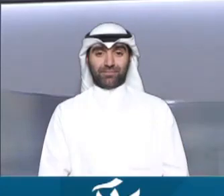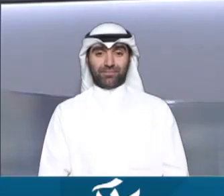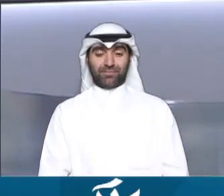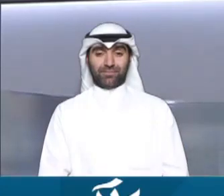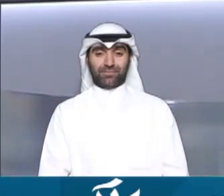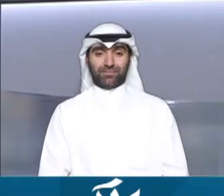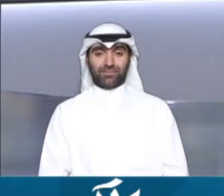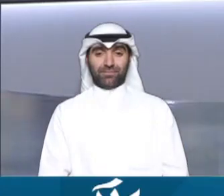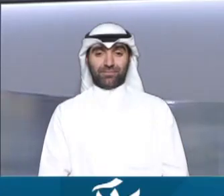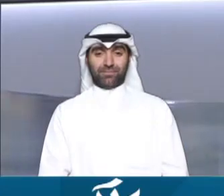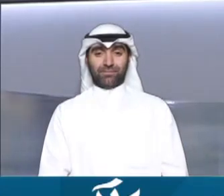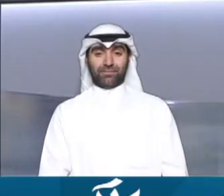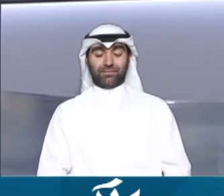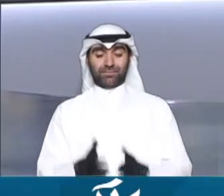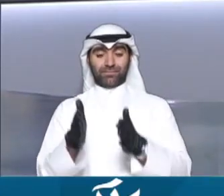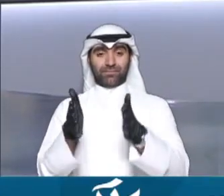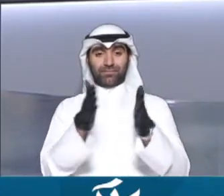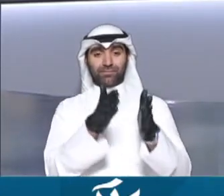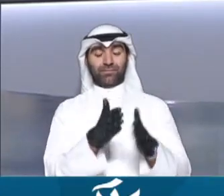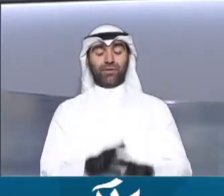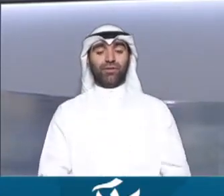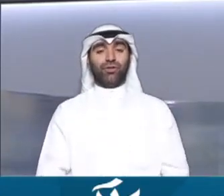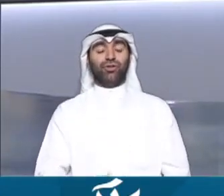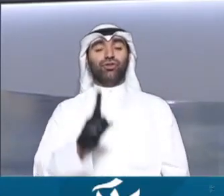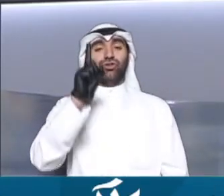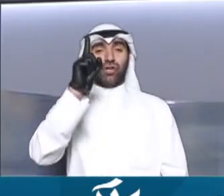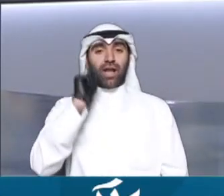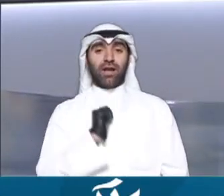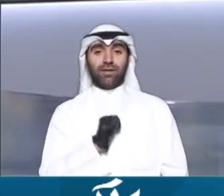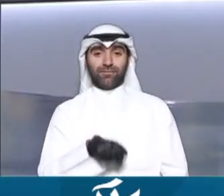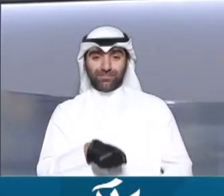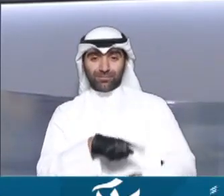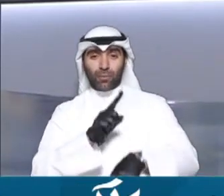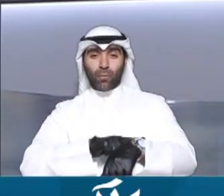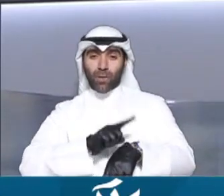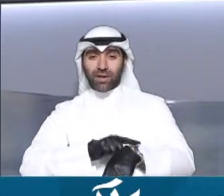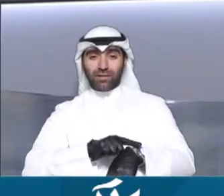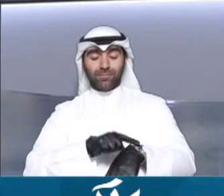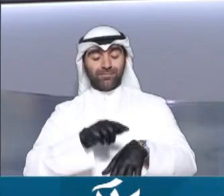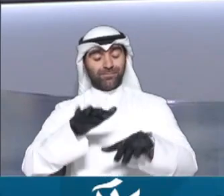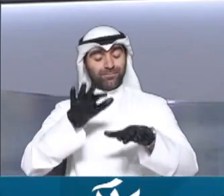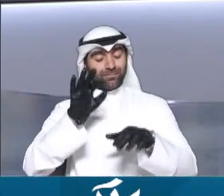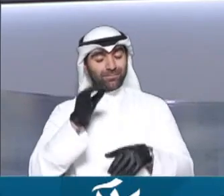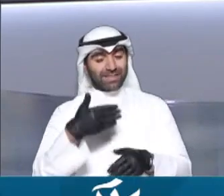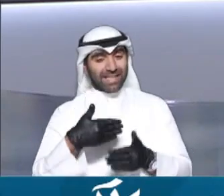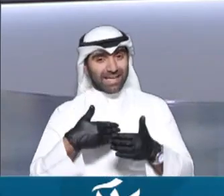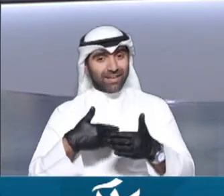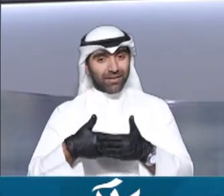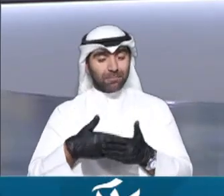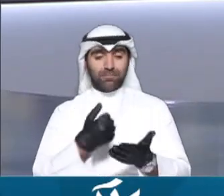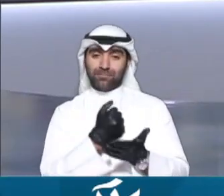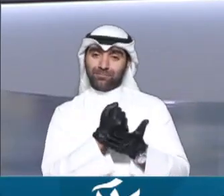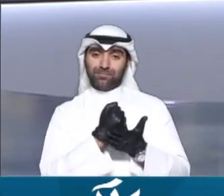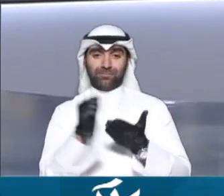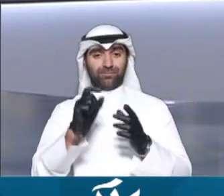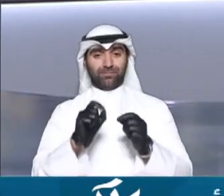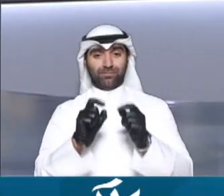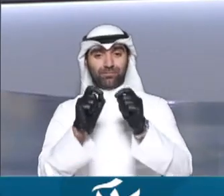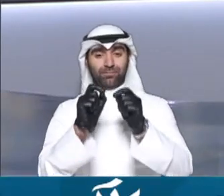هذا الوقت سيمضي وسنفرح بإذن الله تعالى، فقط اخذوا بالأسباب وتوكلوا على